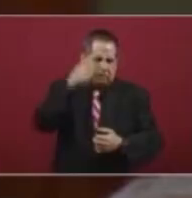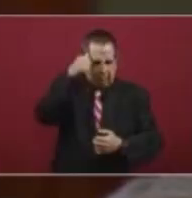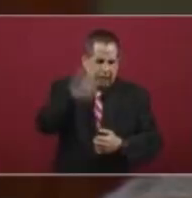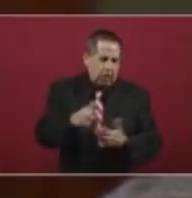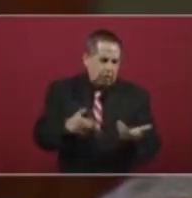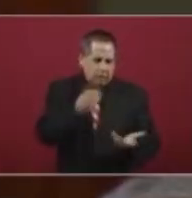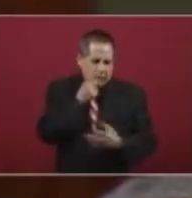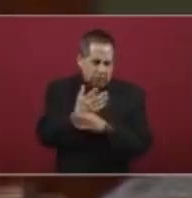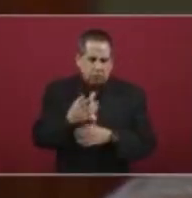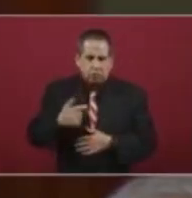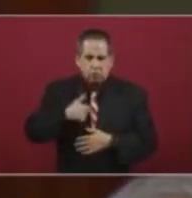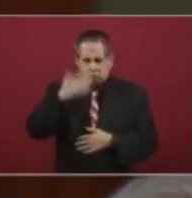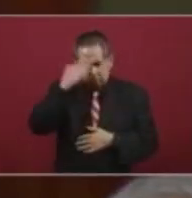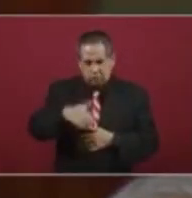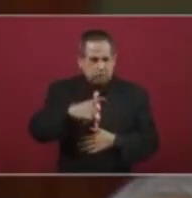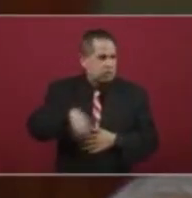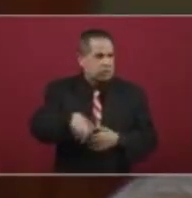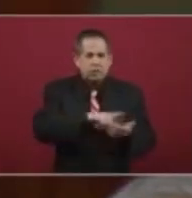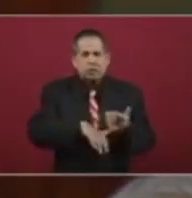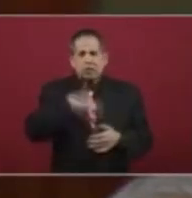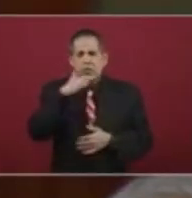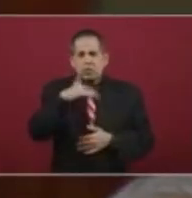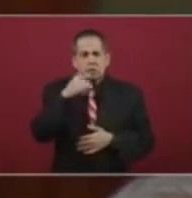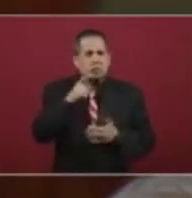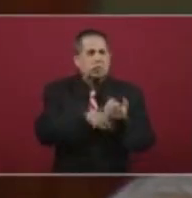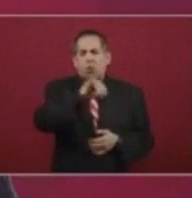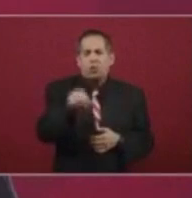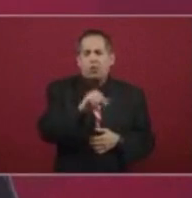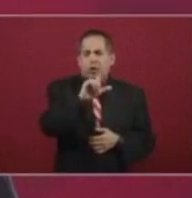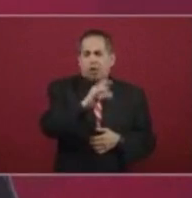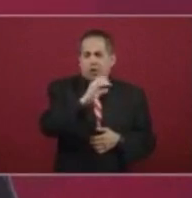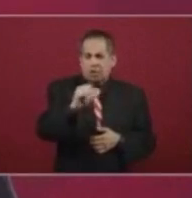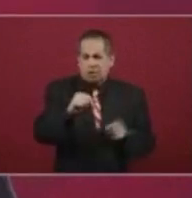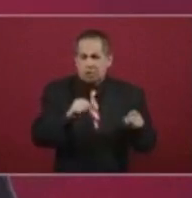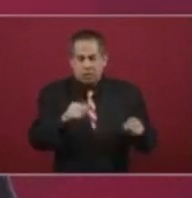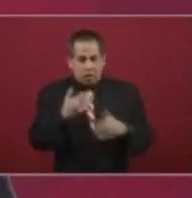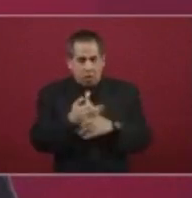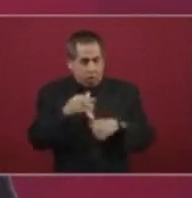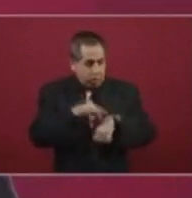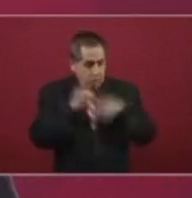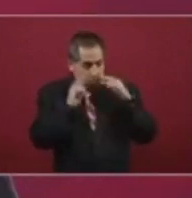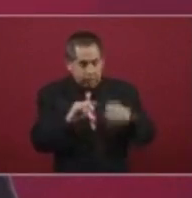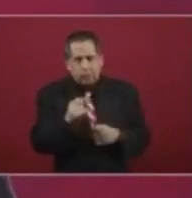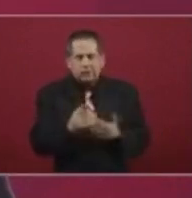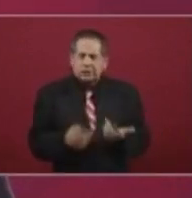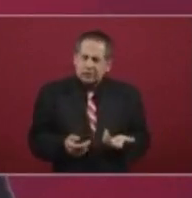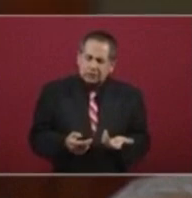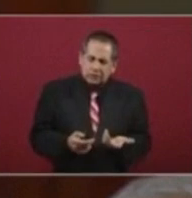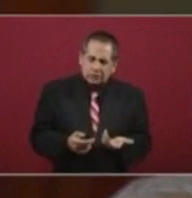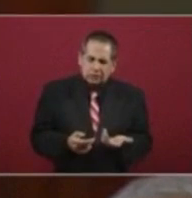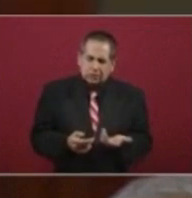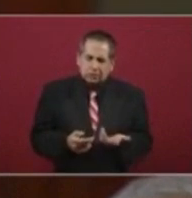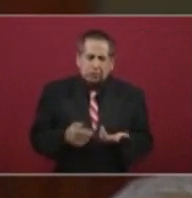В мексиканском городе Тихуана возле своего дома застрелена журналистка Лурдес Мальдонадо, находившаяся под защитой федерального